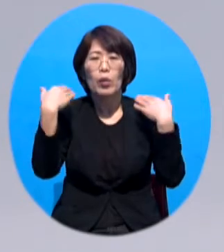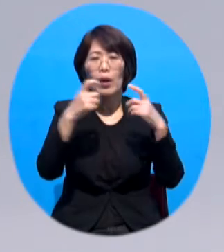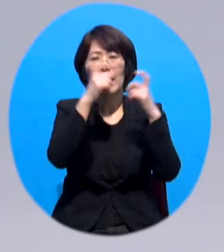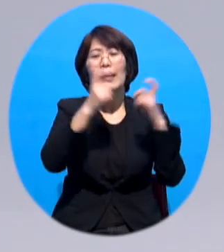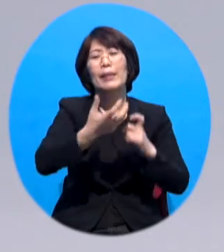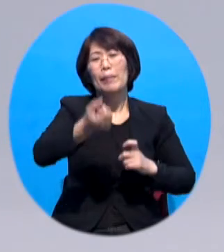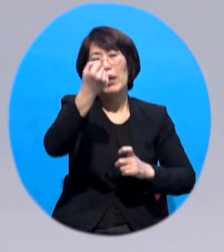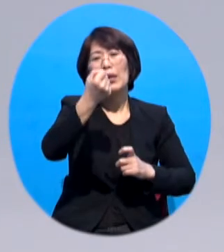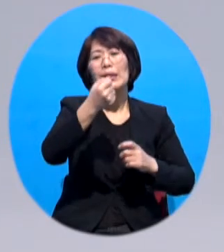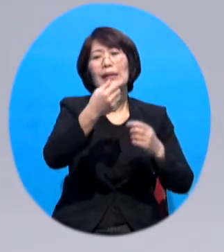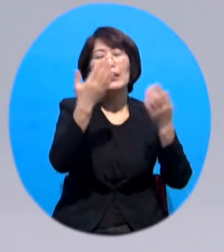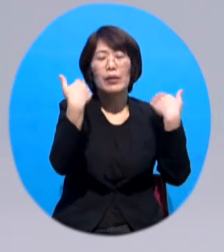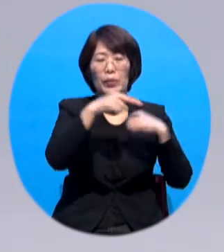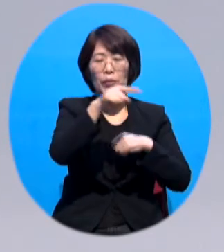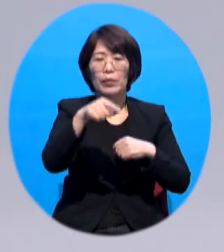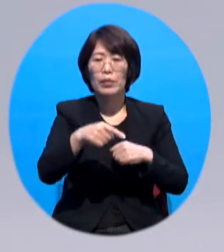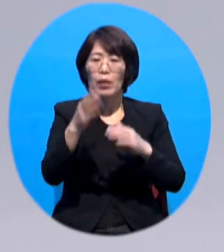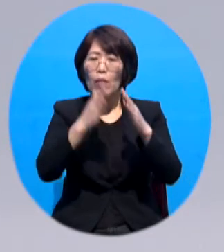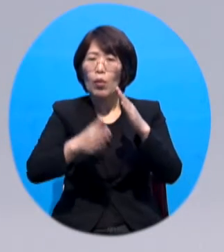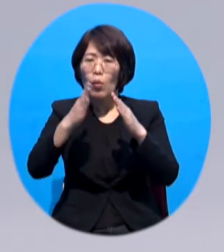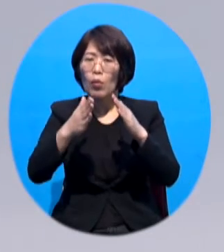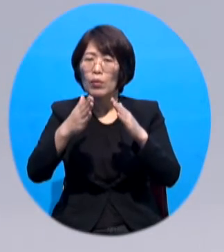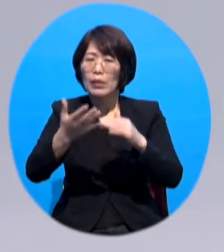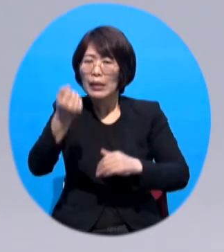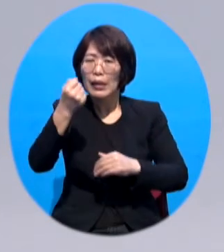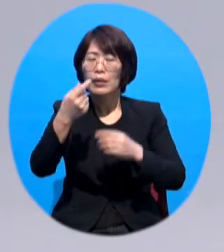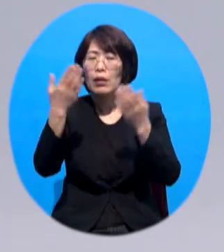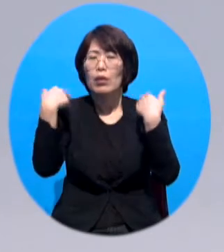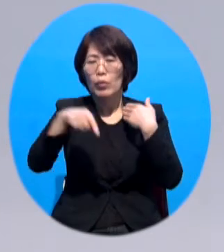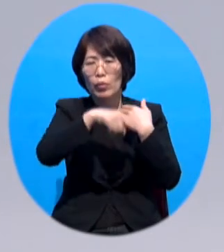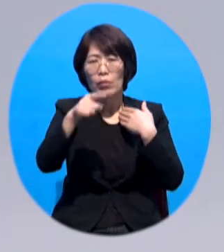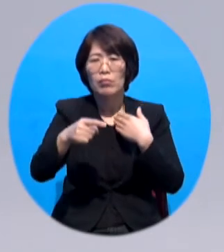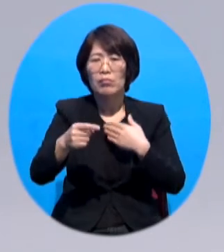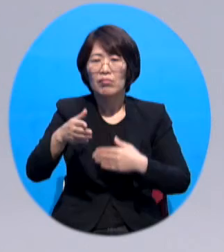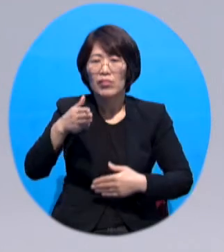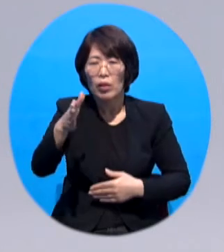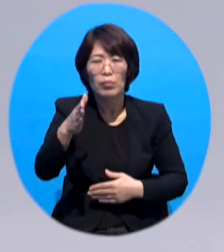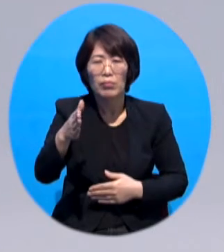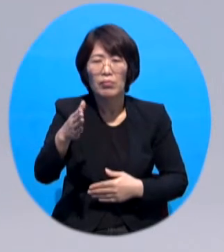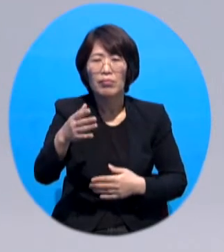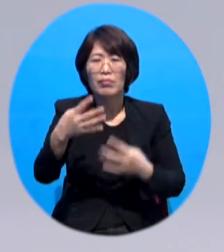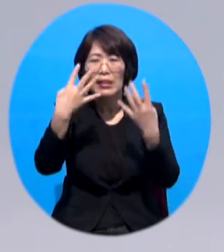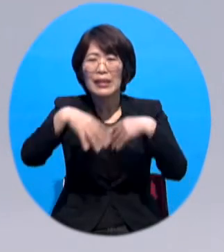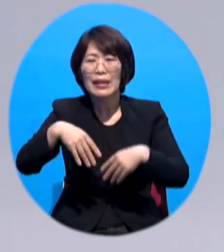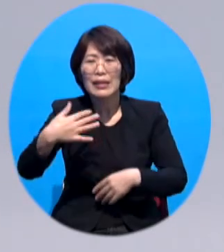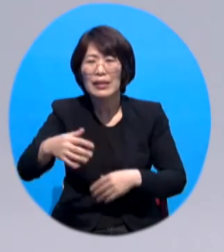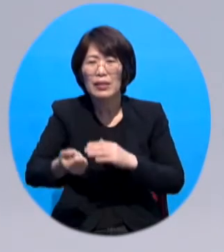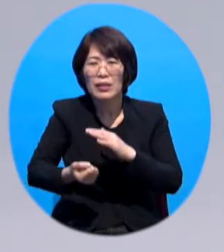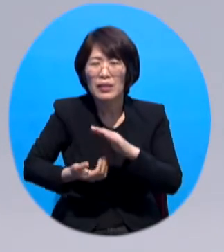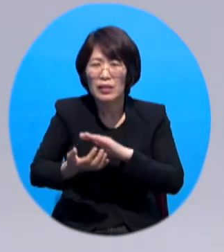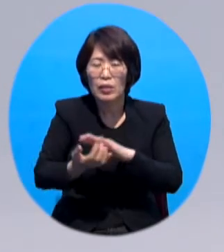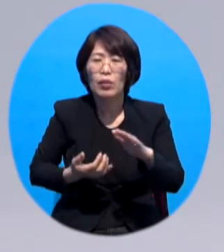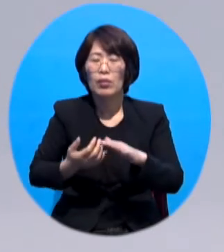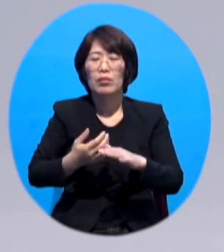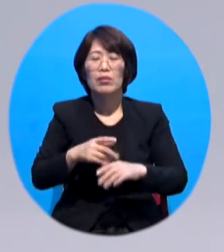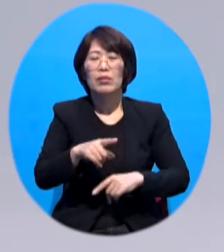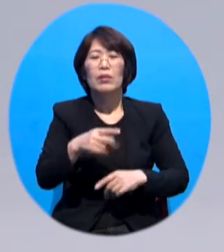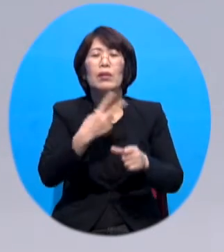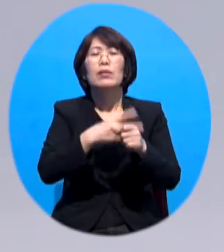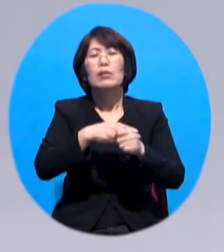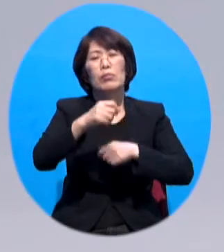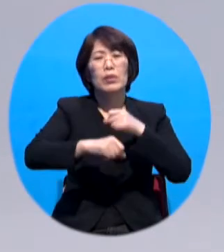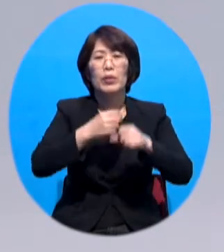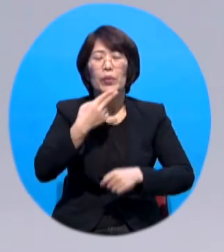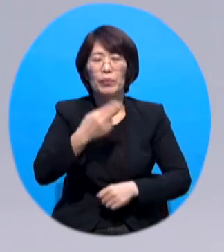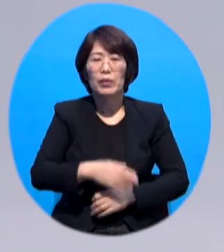되요 저희 곡물의 학교 선생님들이 어떤 전문성을 갖기도 전에 거주 이전의 자유가 없자 저희가 자유가 없어요